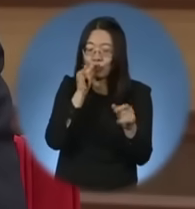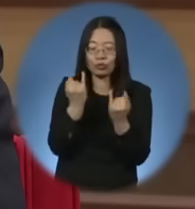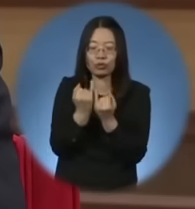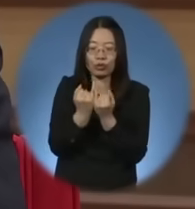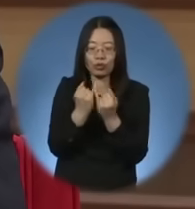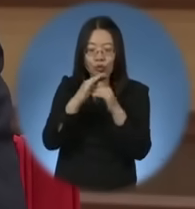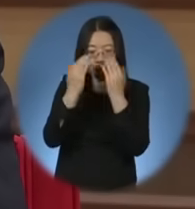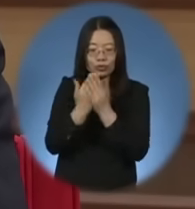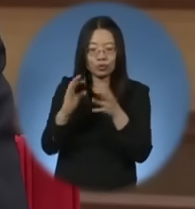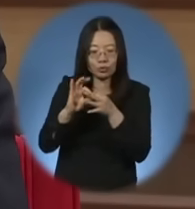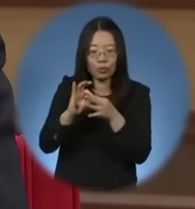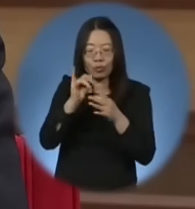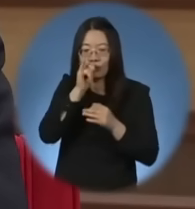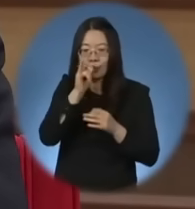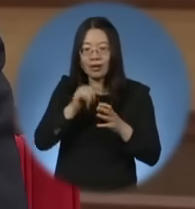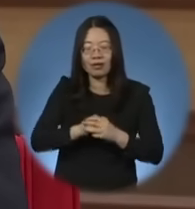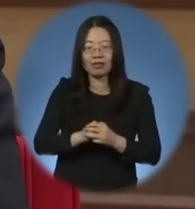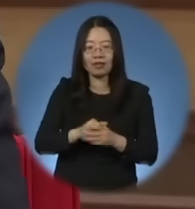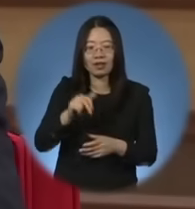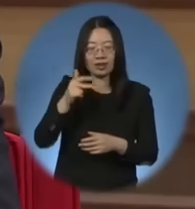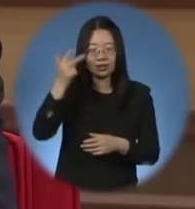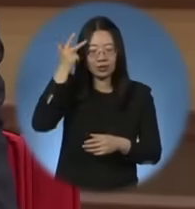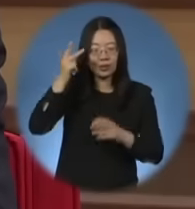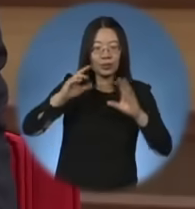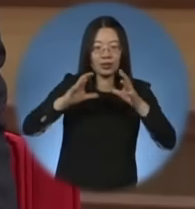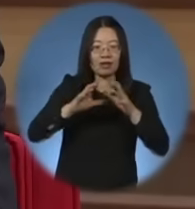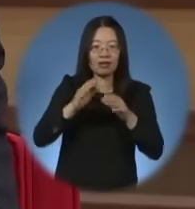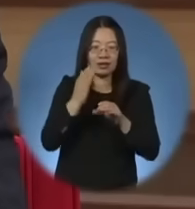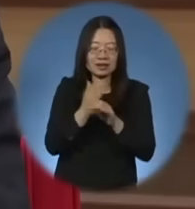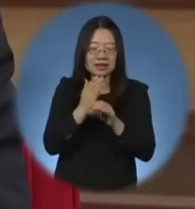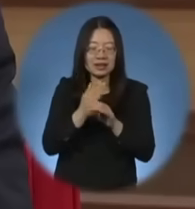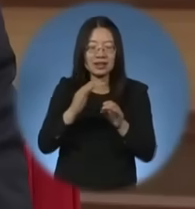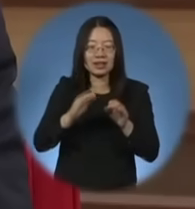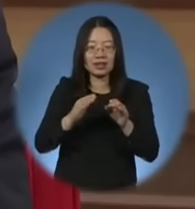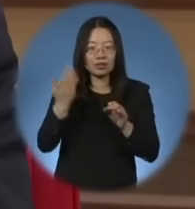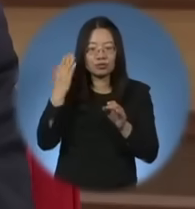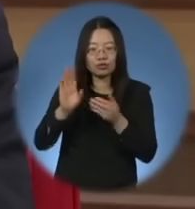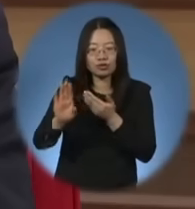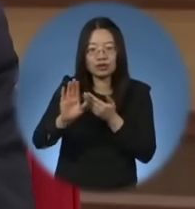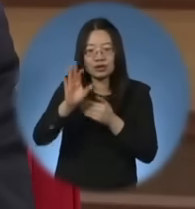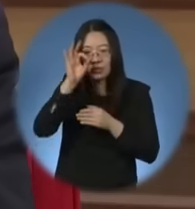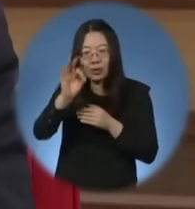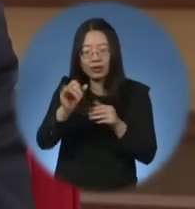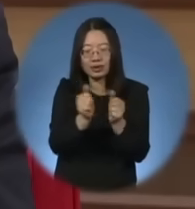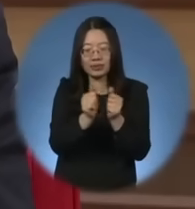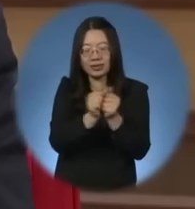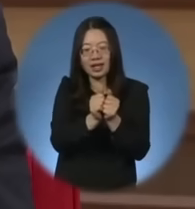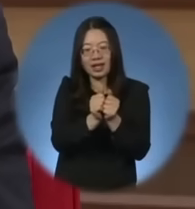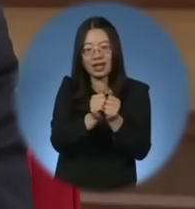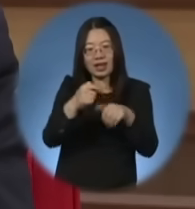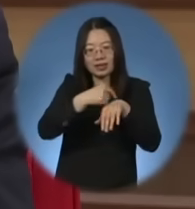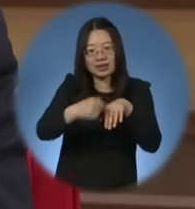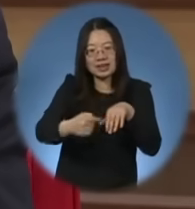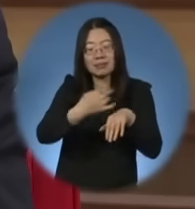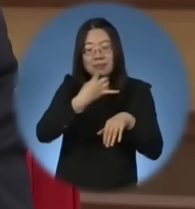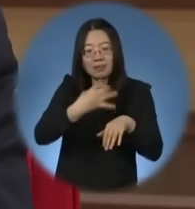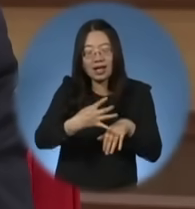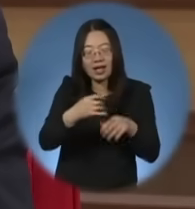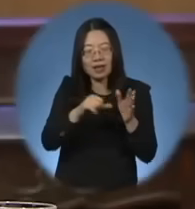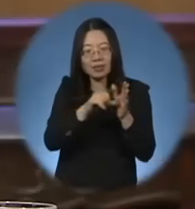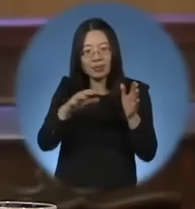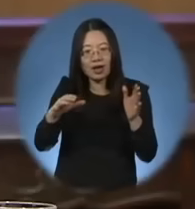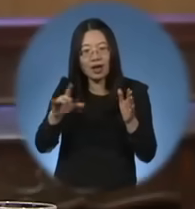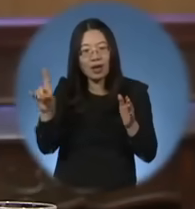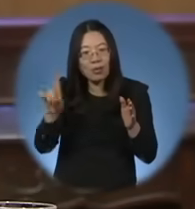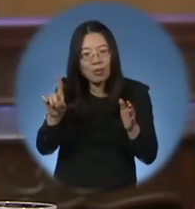예 여자까지 어 저기 저 조선 후기에는이 저 남자 계통으로 우리 유명한 한국